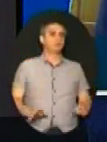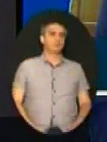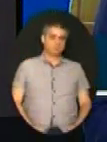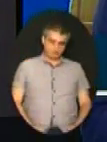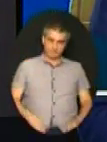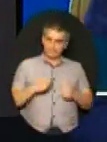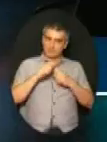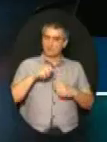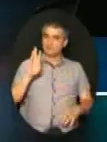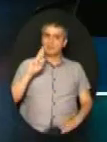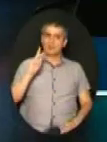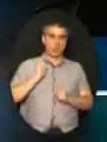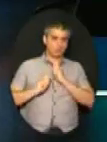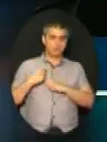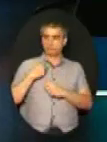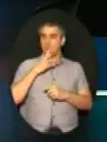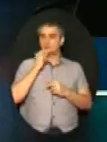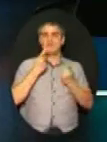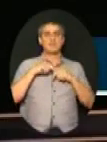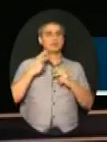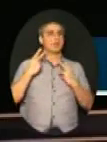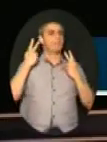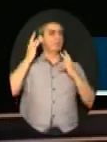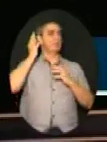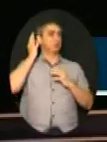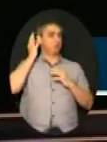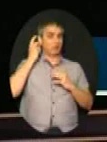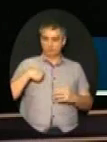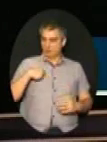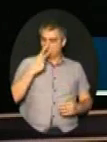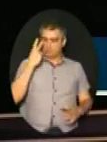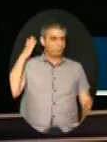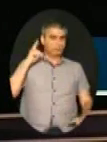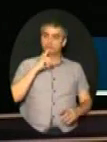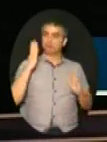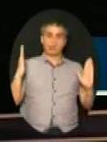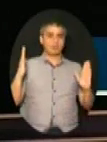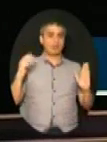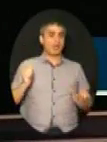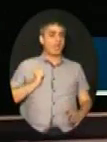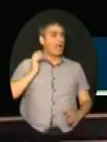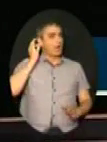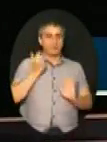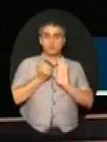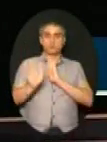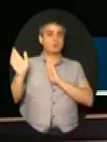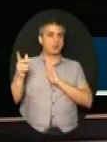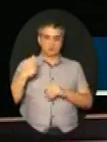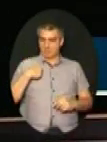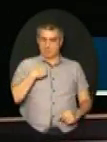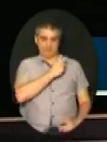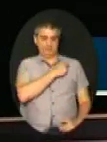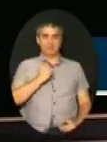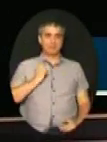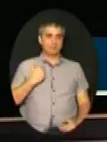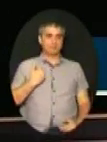זה. חברת הכנסת ברקו. אני רוצה להתייחס לוועדה למעמד האישה, שבעצם אנחנו רואים במשך שנה שלמה שחיילות צה"ל מודרות ממנה. אני כקצינה